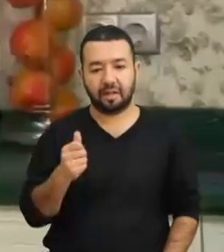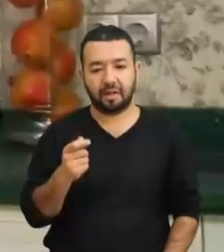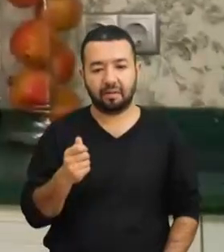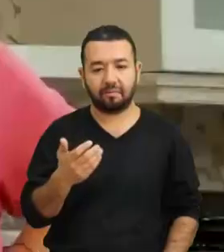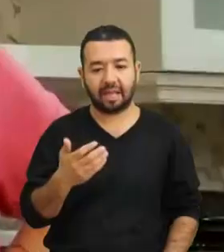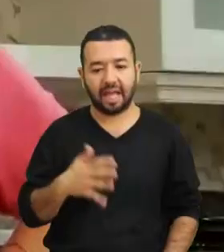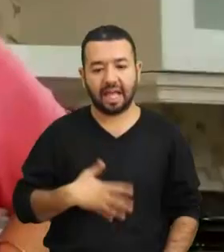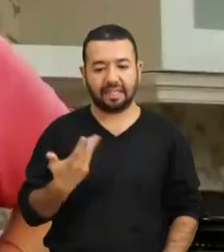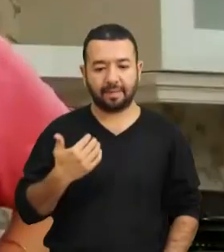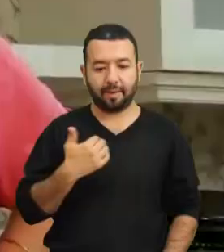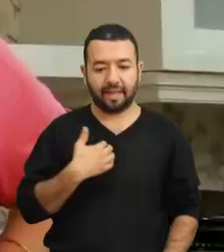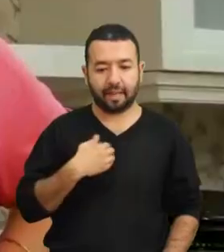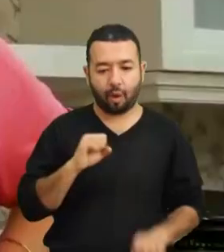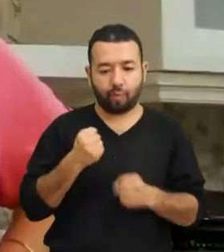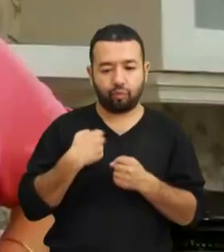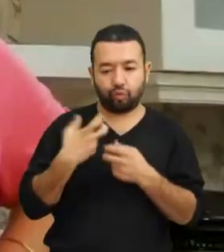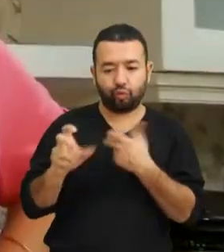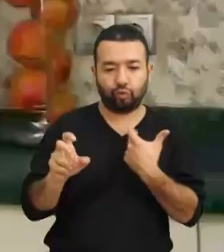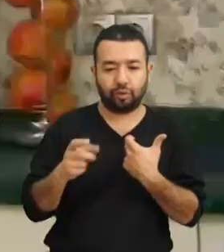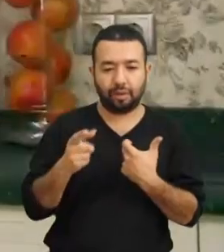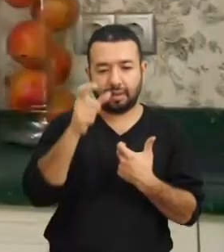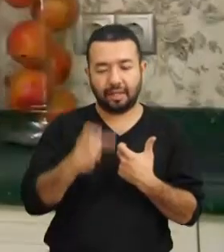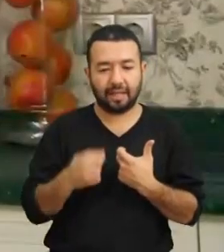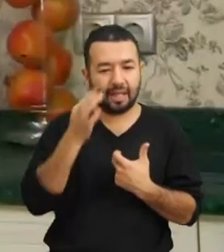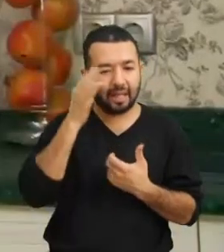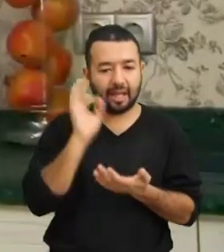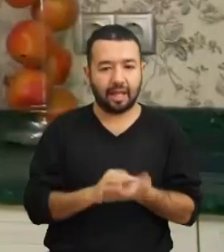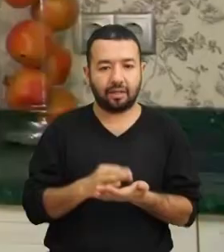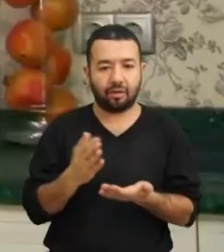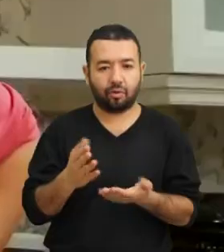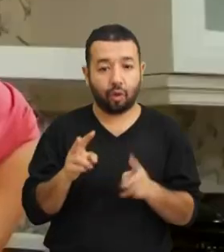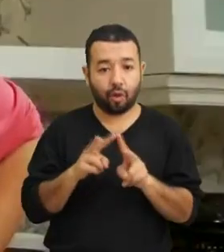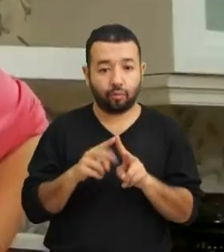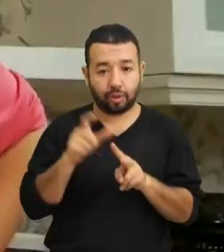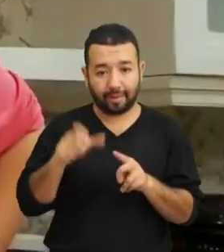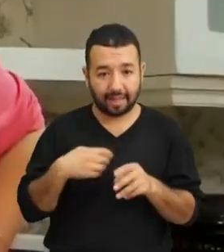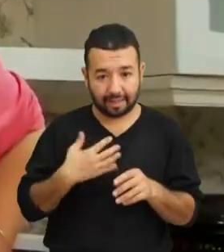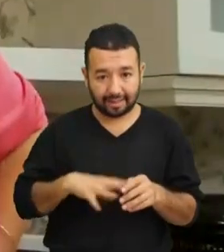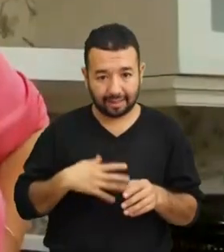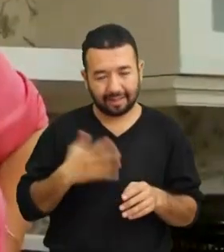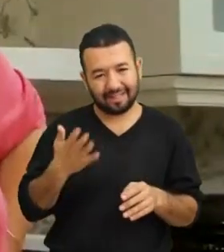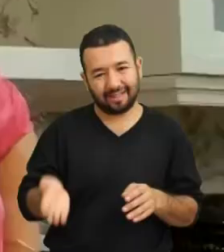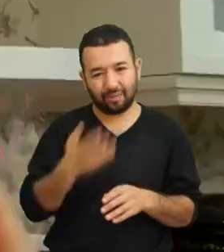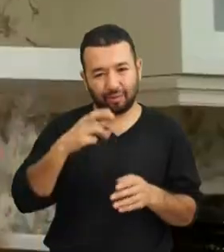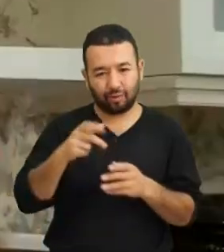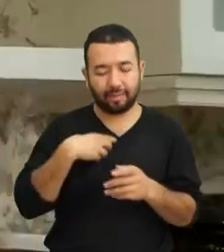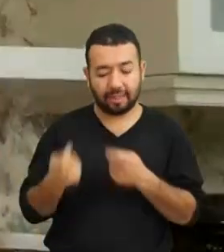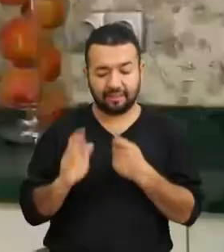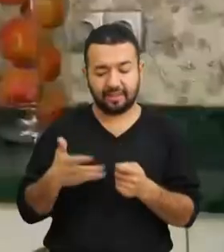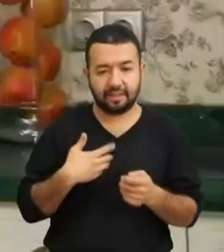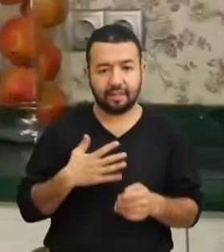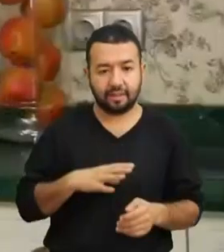isteme benden. Buz gibi soğurum senden davırları. Müştemin hayatına gidelim istersen. Ya yürü git Şükrü. Yürü git. İşim gücüm var